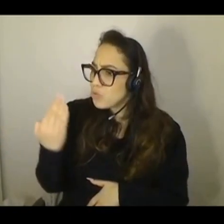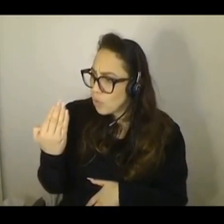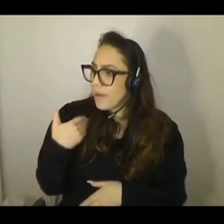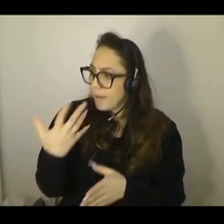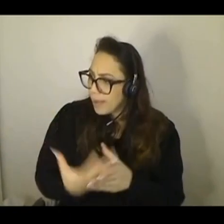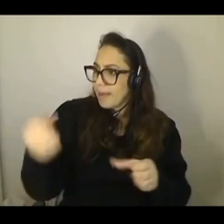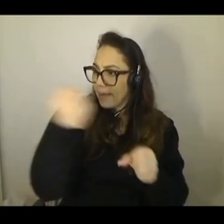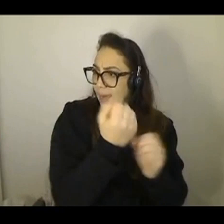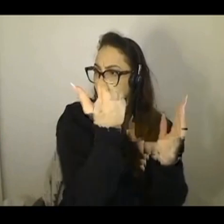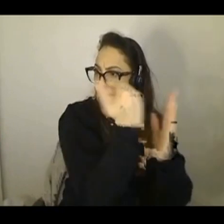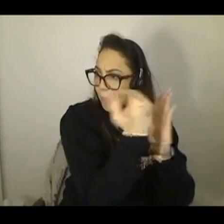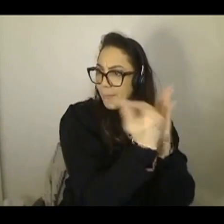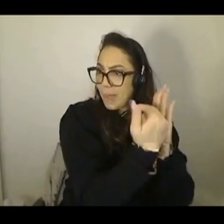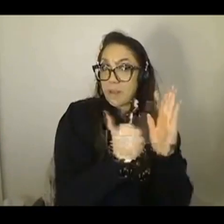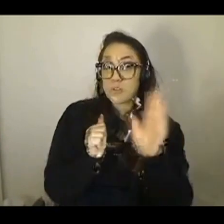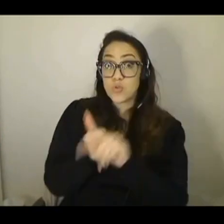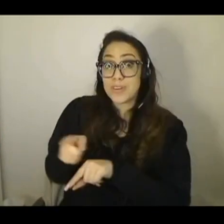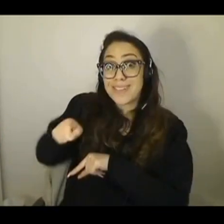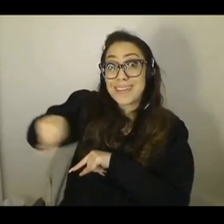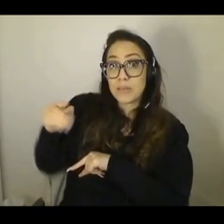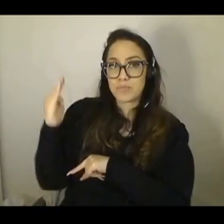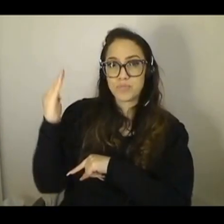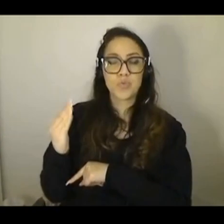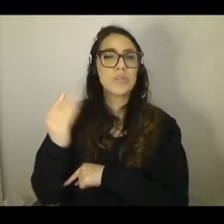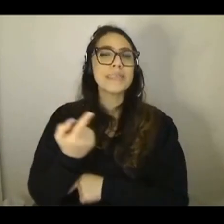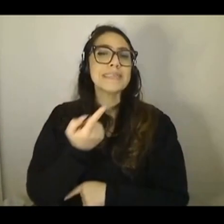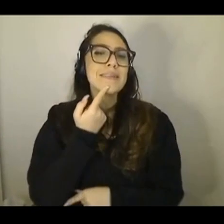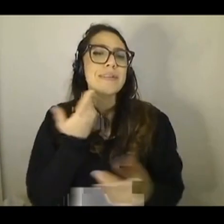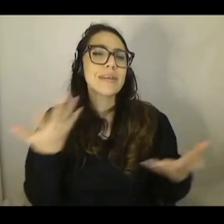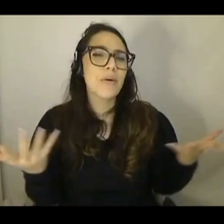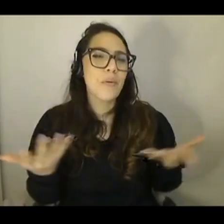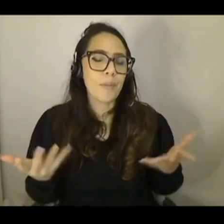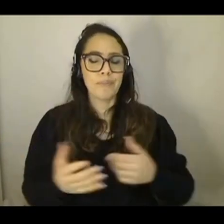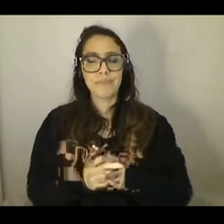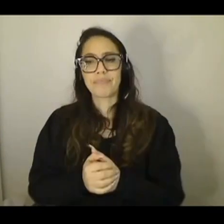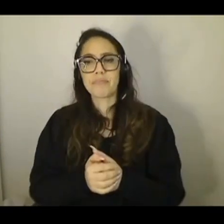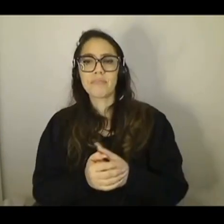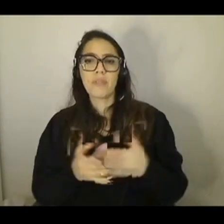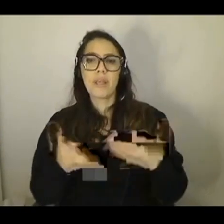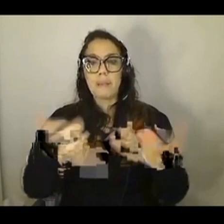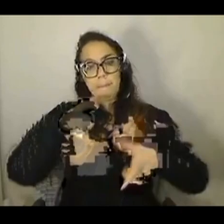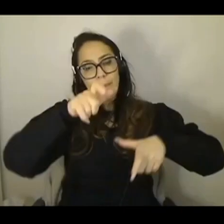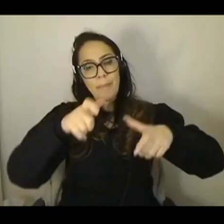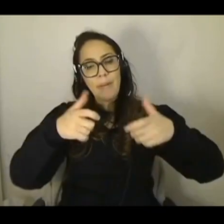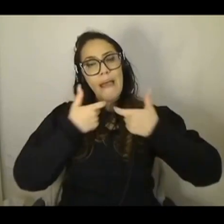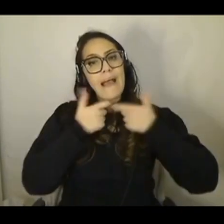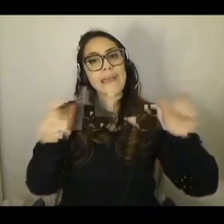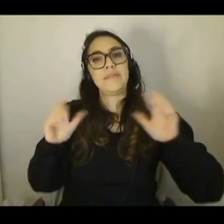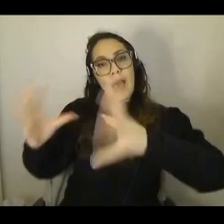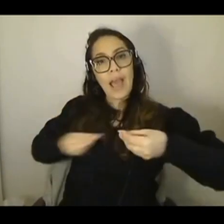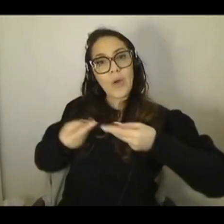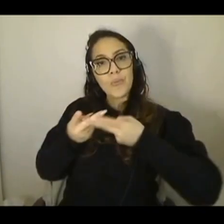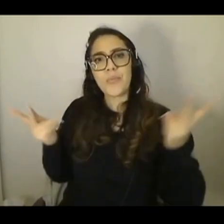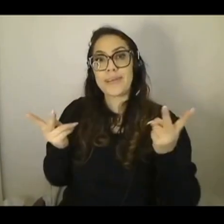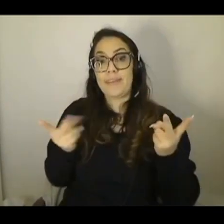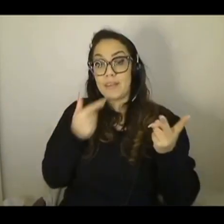à partir de ces besoins-là. C'est-à-dire que la manière de décrire l'accessibilité des établissements recevant du public, ça a été un groupe de travail pendant